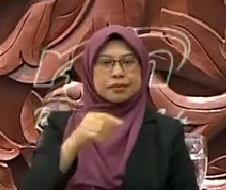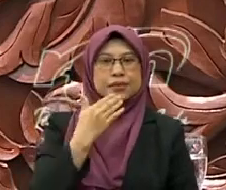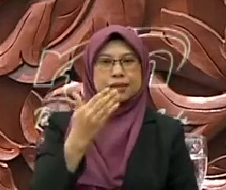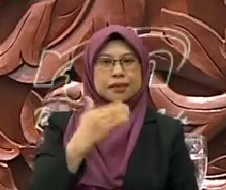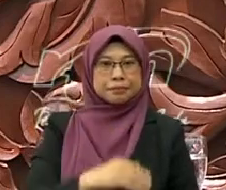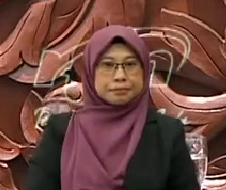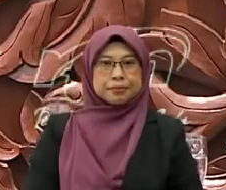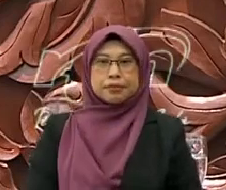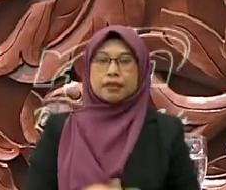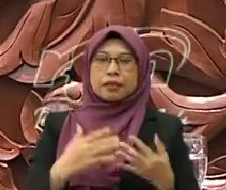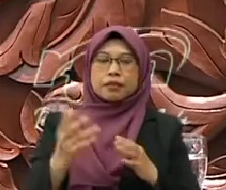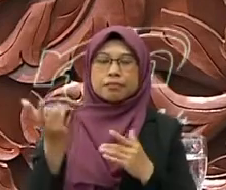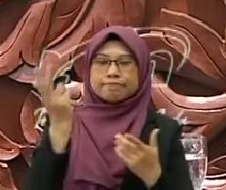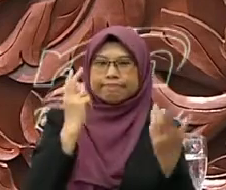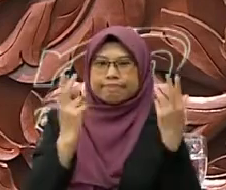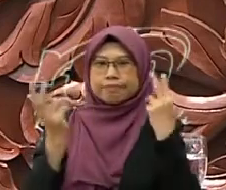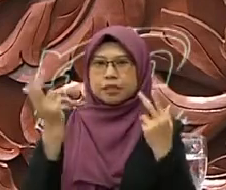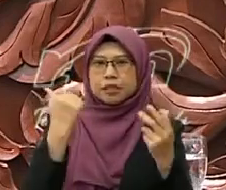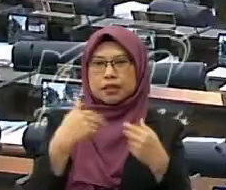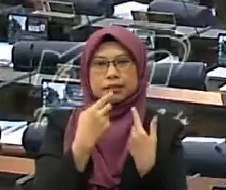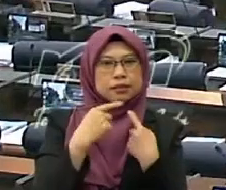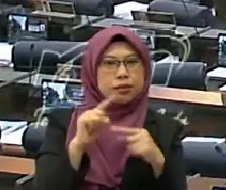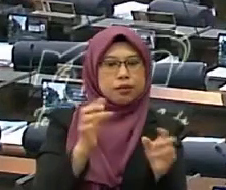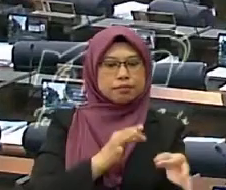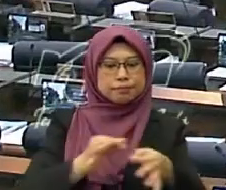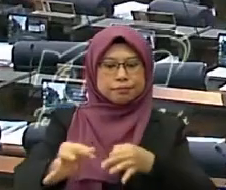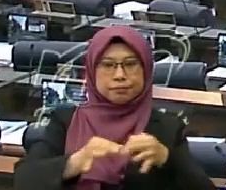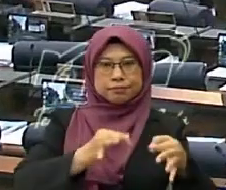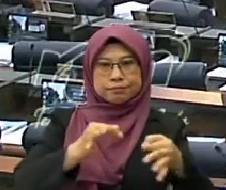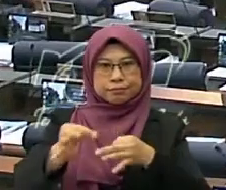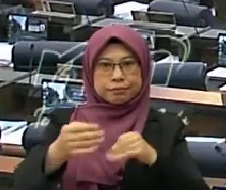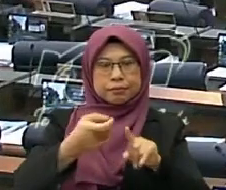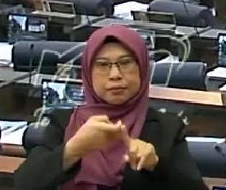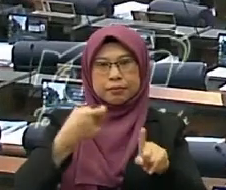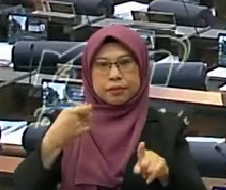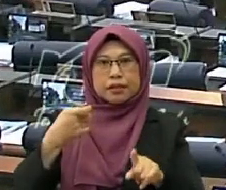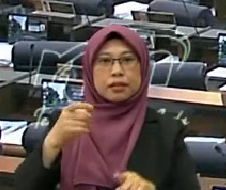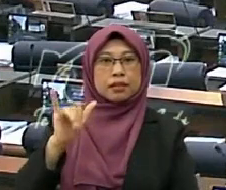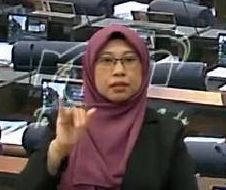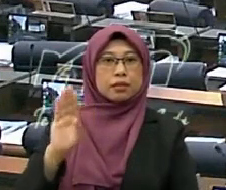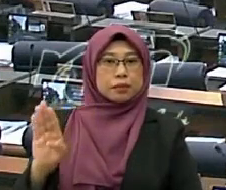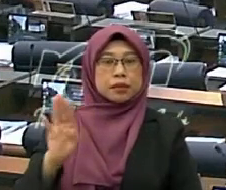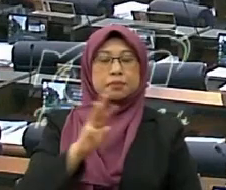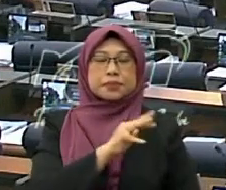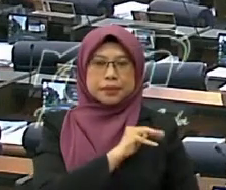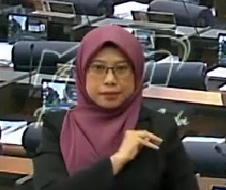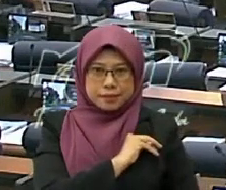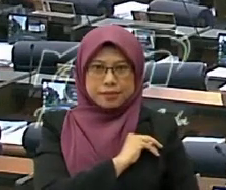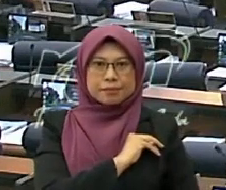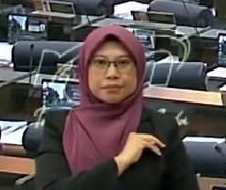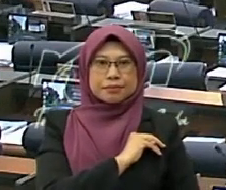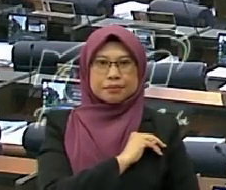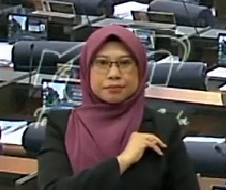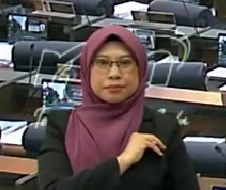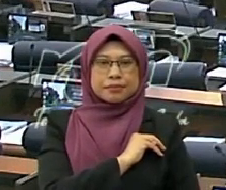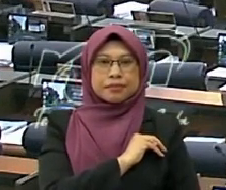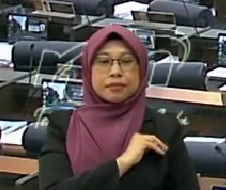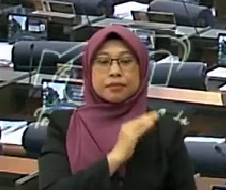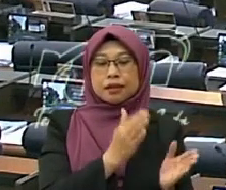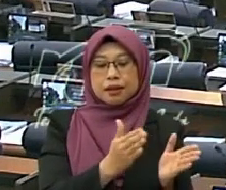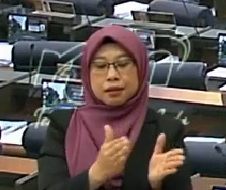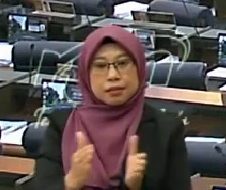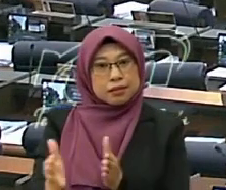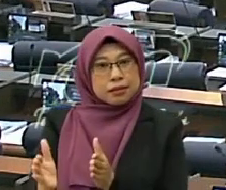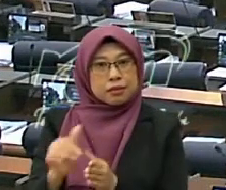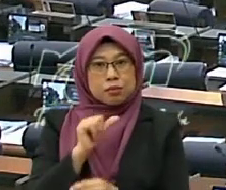dan setelah mendengar jawaban penjelasan penerangan daripada yang baru umat menteri rancangan bukan hanya